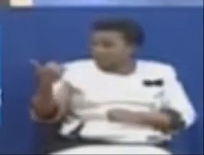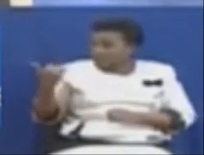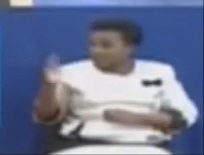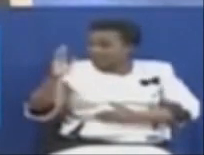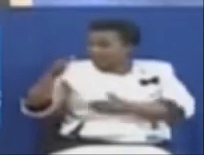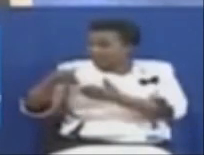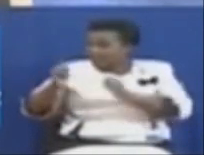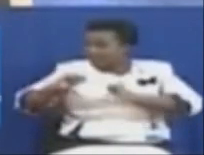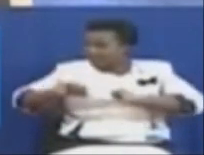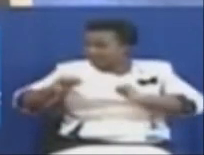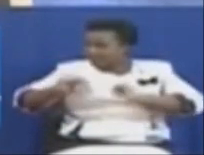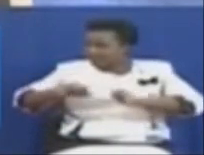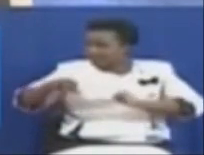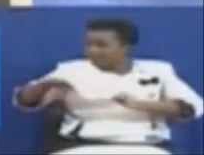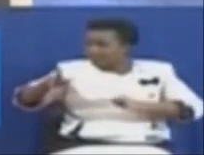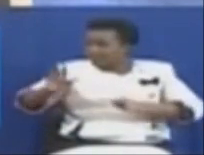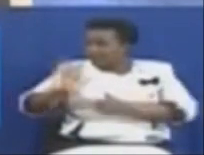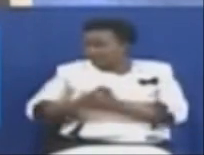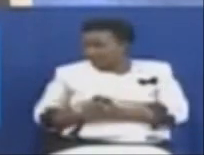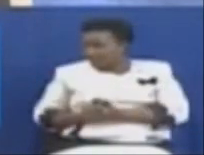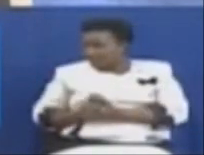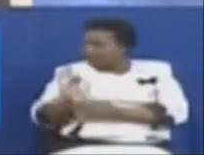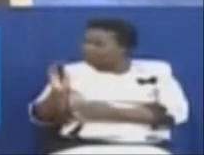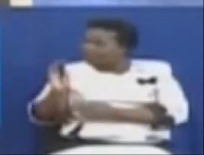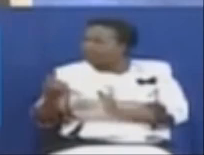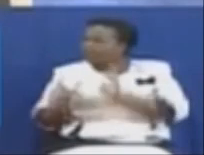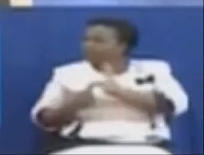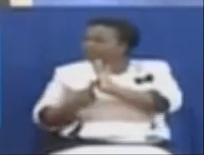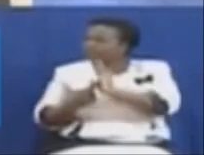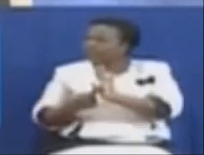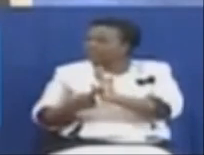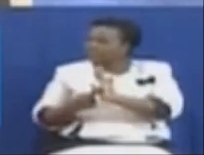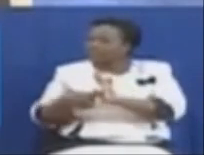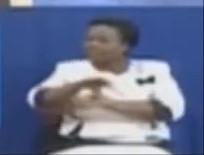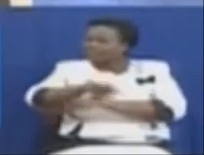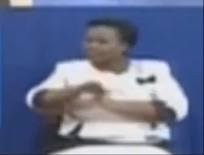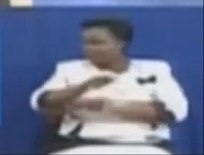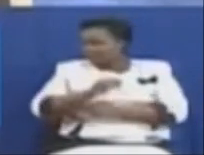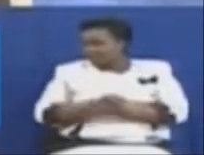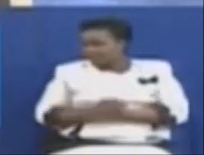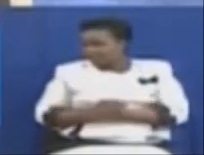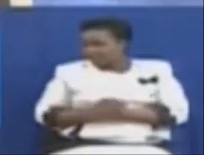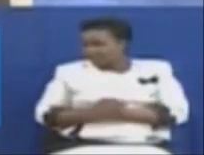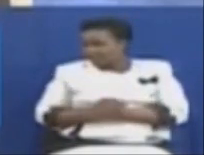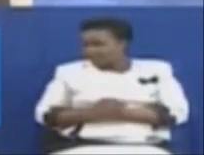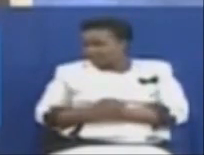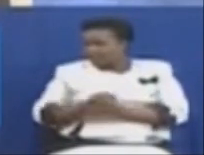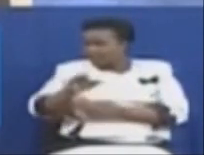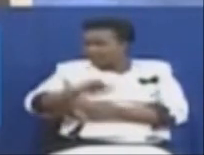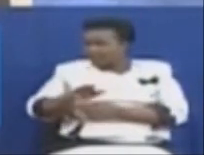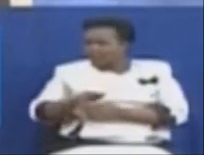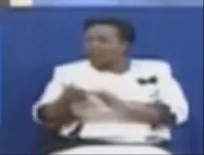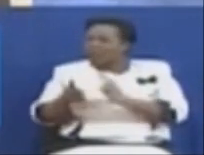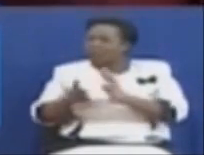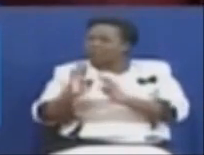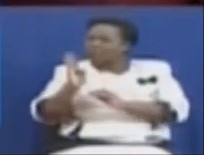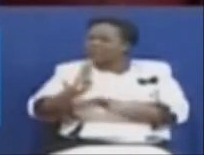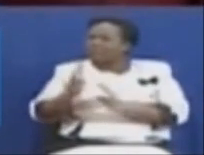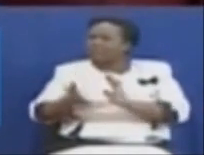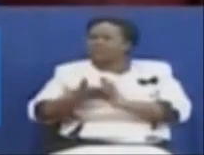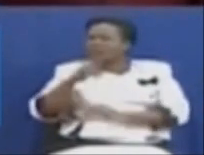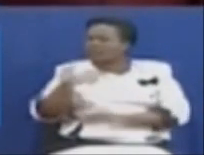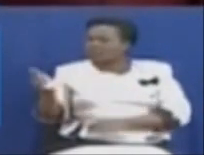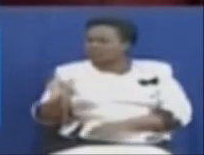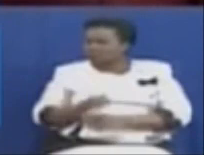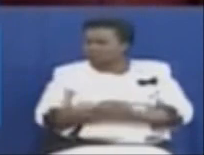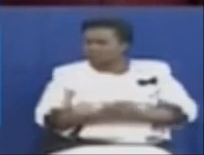alouliza. Kwa mujibu wa sheria tunatakiwa kuwa na mabaraza ya ardhi ya wilaya kila wilaya, na